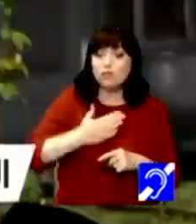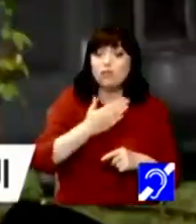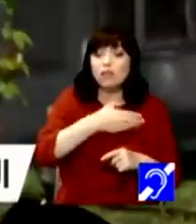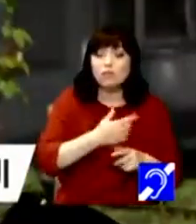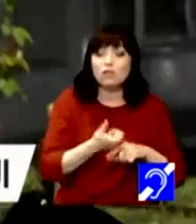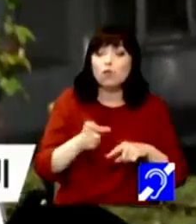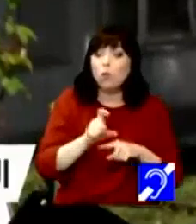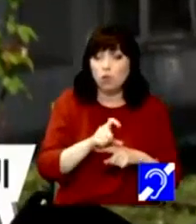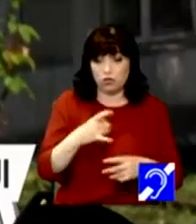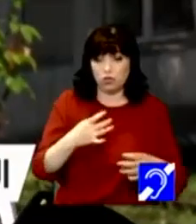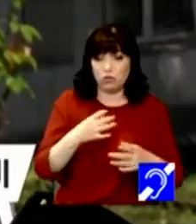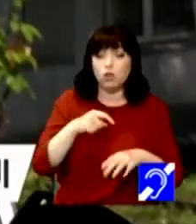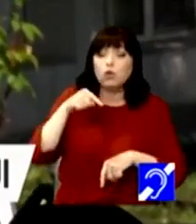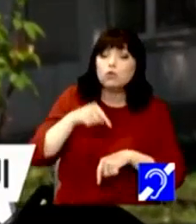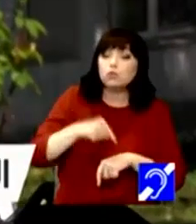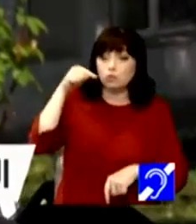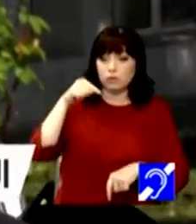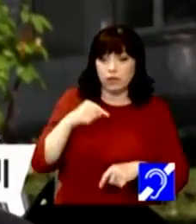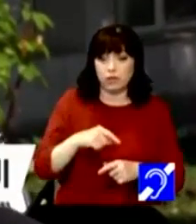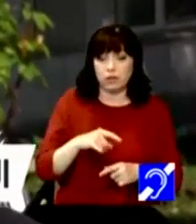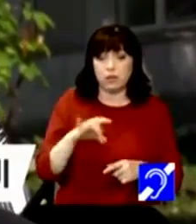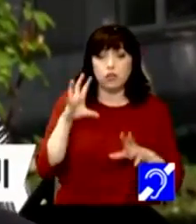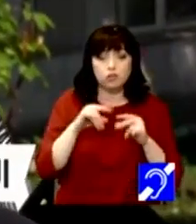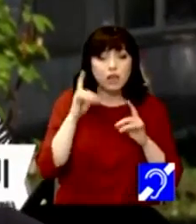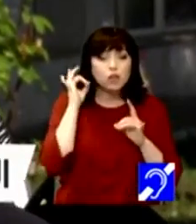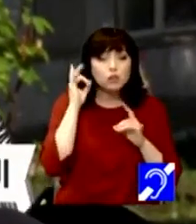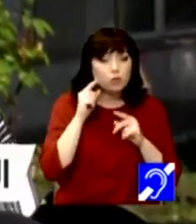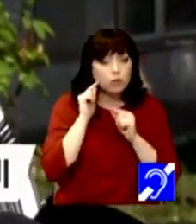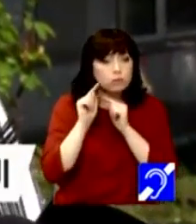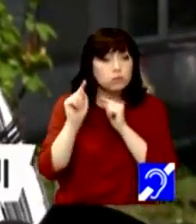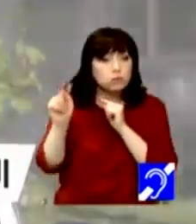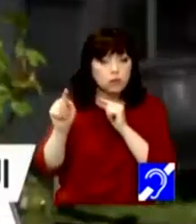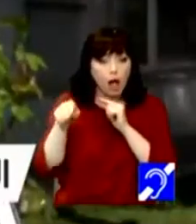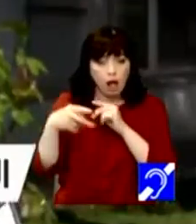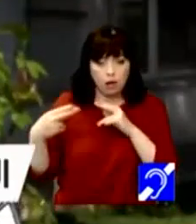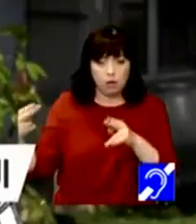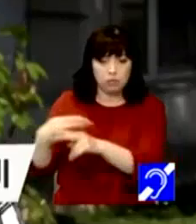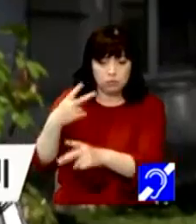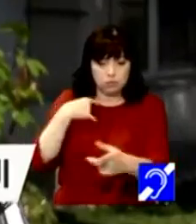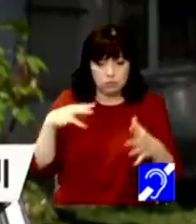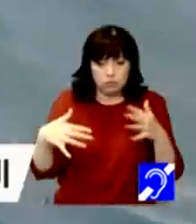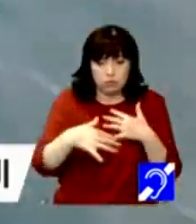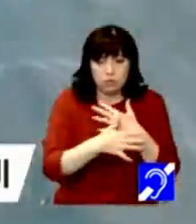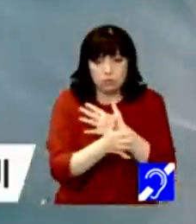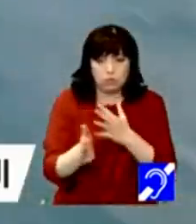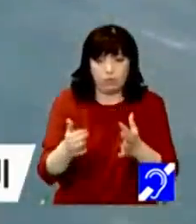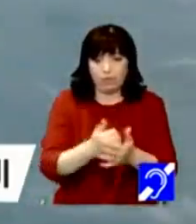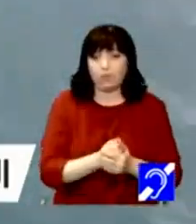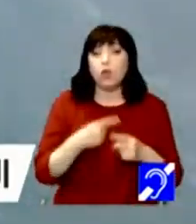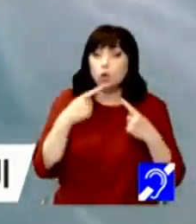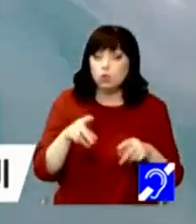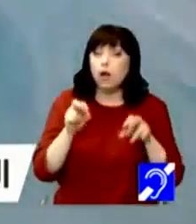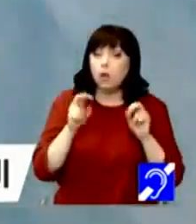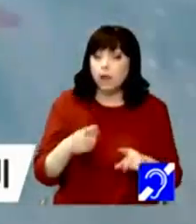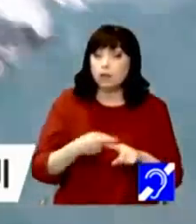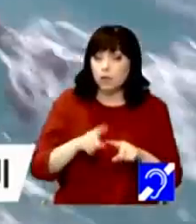frecvențele sau sunetele pe care le recepționează înapoi sunt perturbate, este posibil să-i deruteze. Un alt pericol